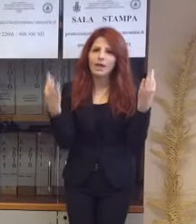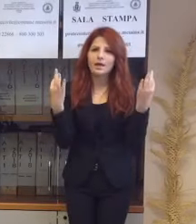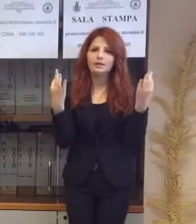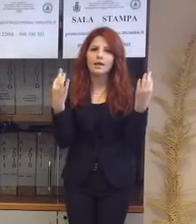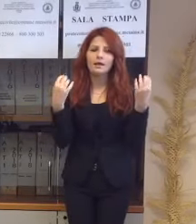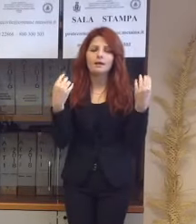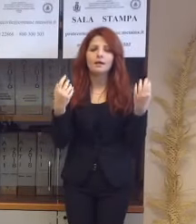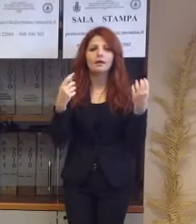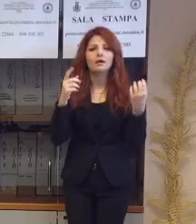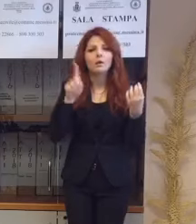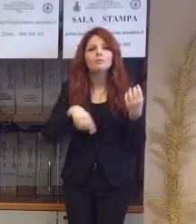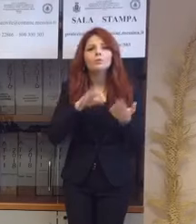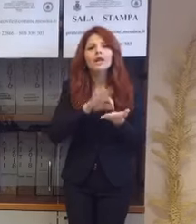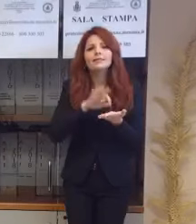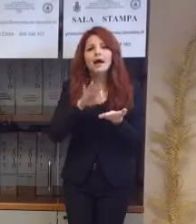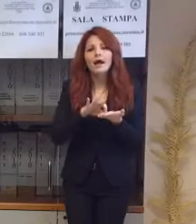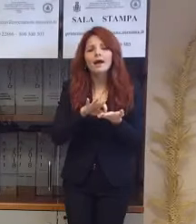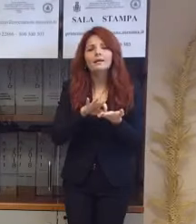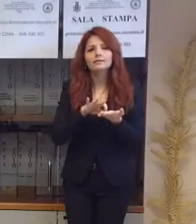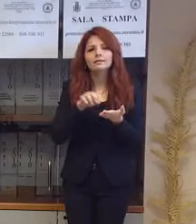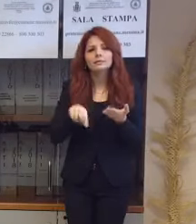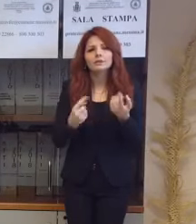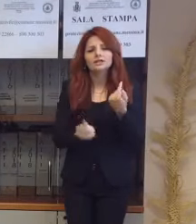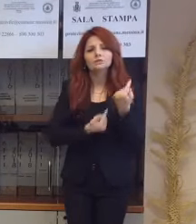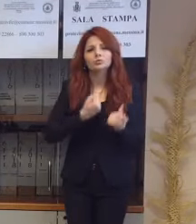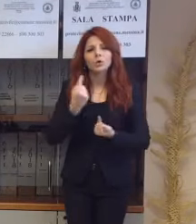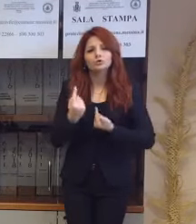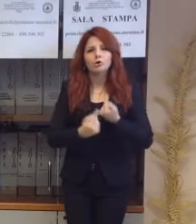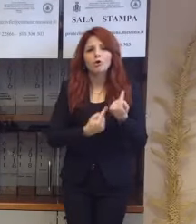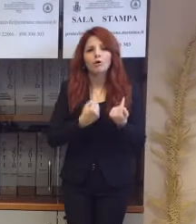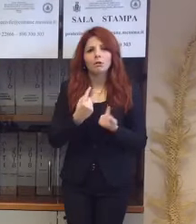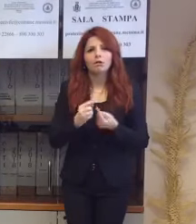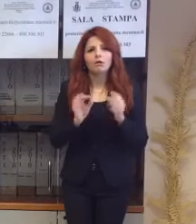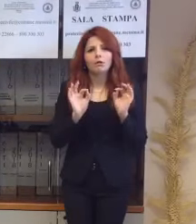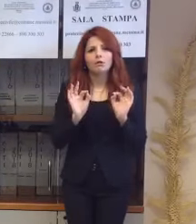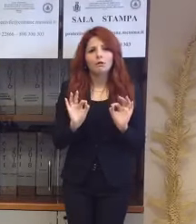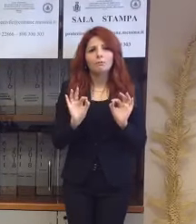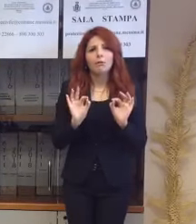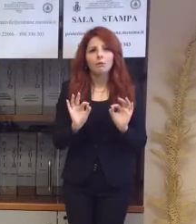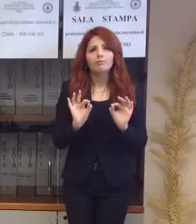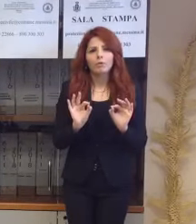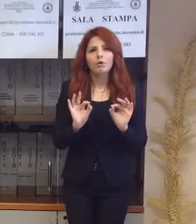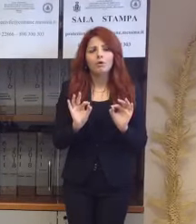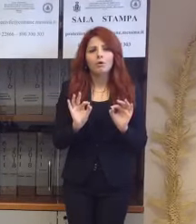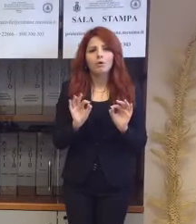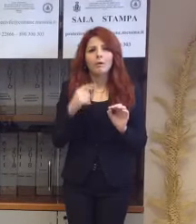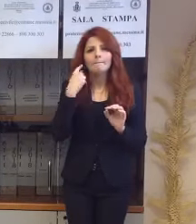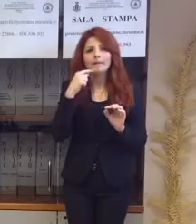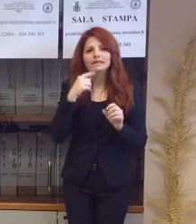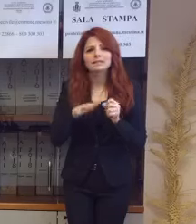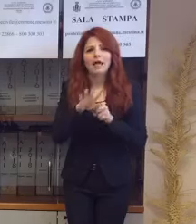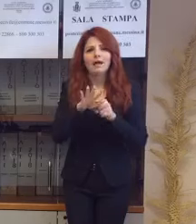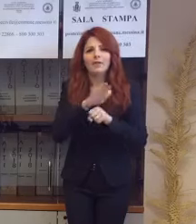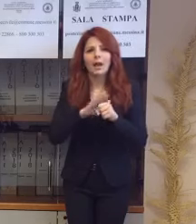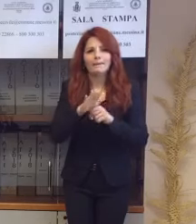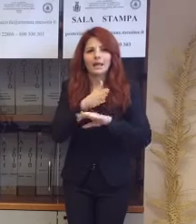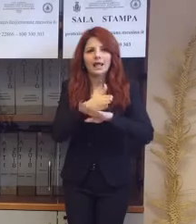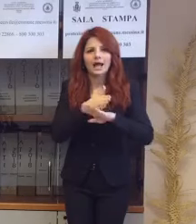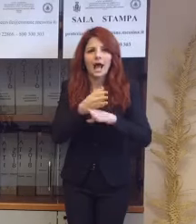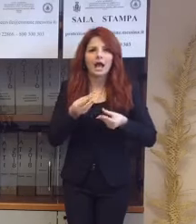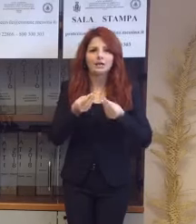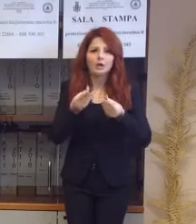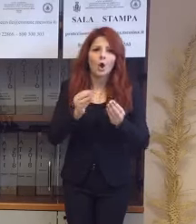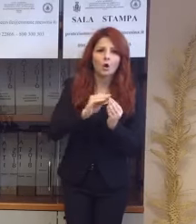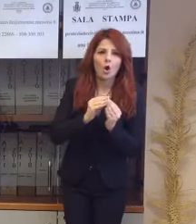i dati di quella che è la situazione attuale della erogazione della Family Card. Abbiamo